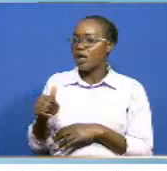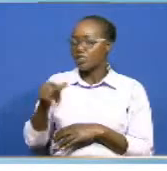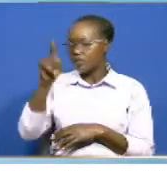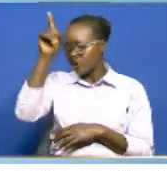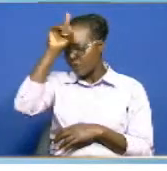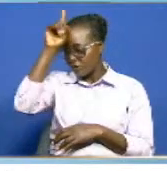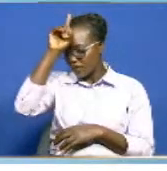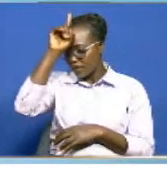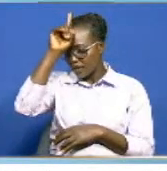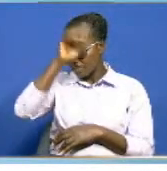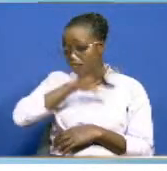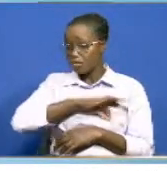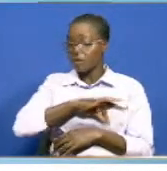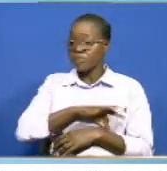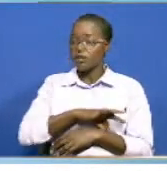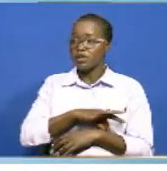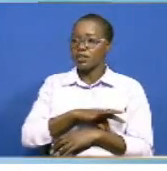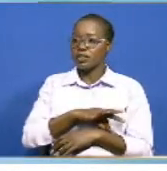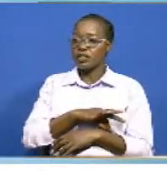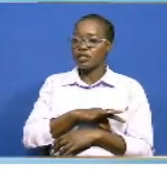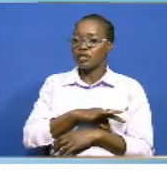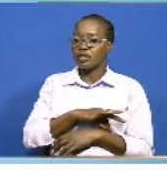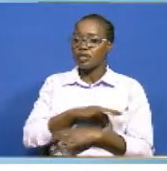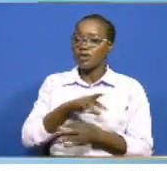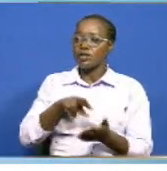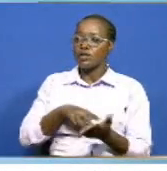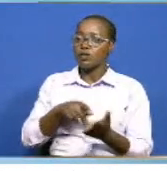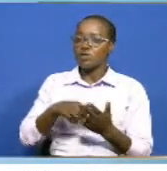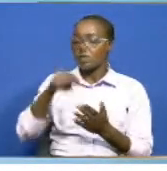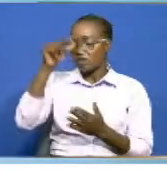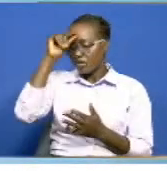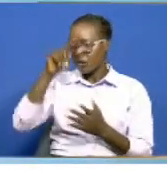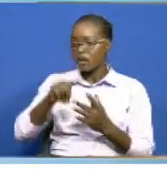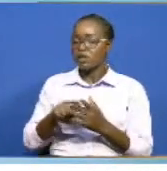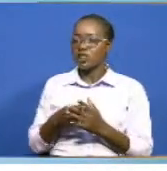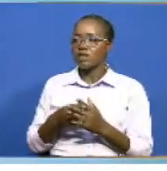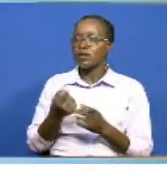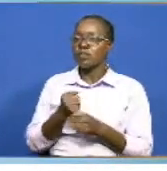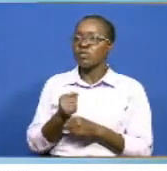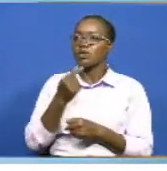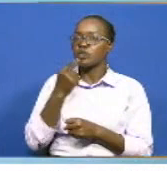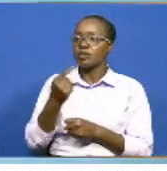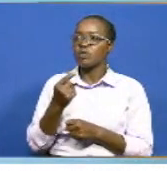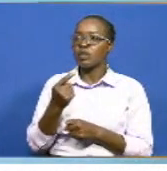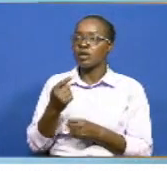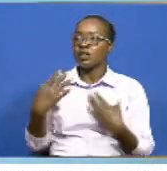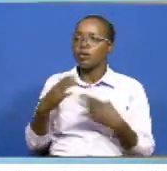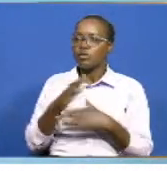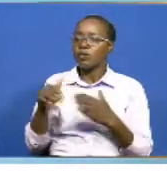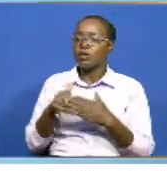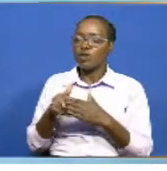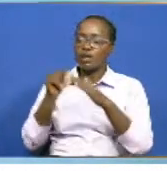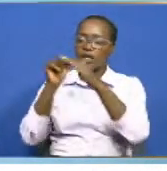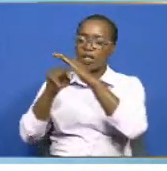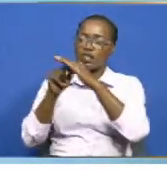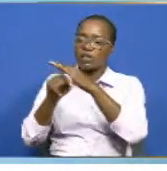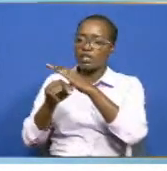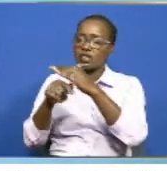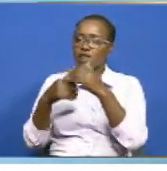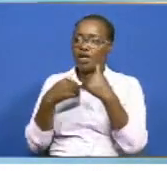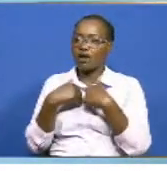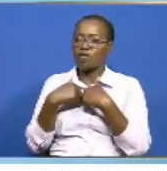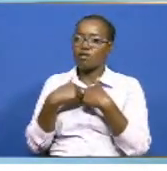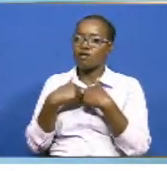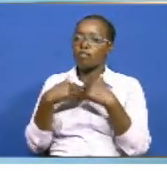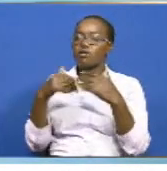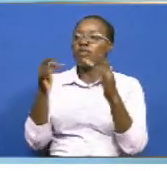Hawajapata kunufaika na ile project ambayo serikali imeanza katika kuhakikisha kwamba kila mtu amepata access ya